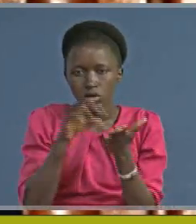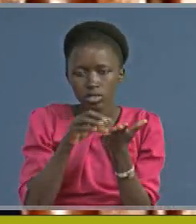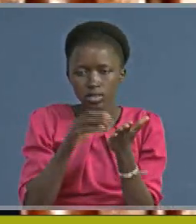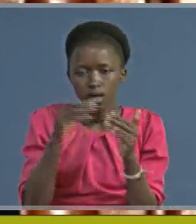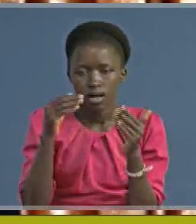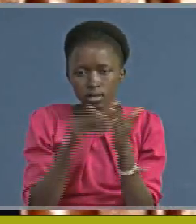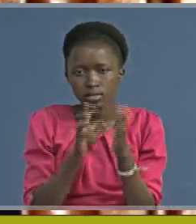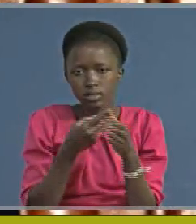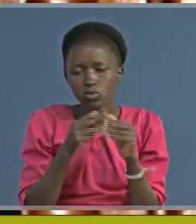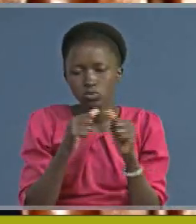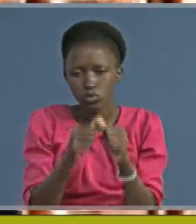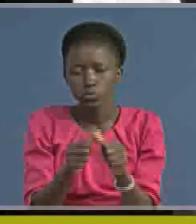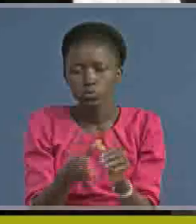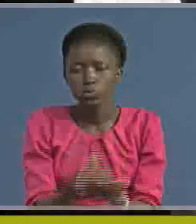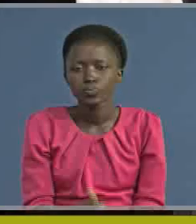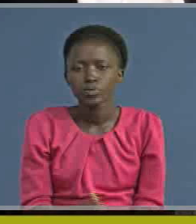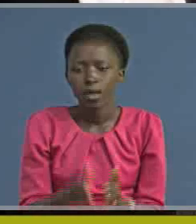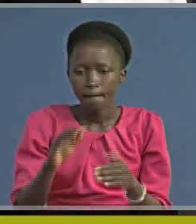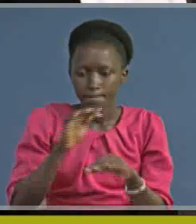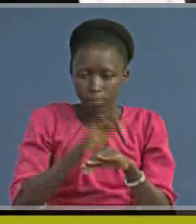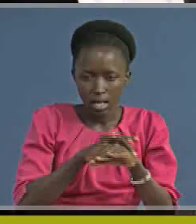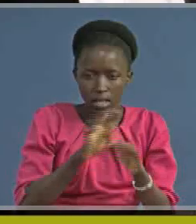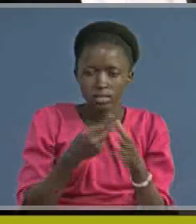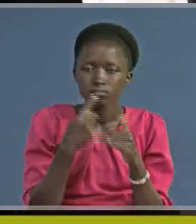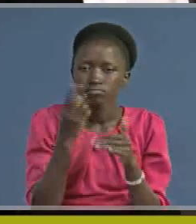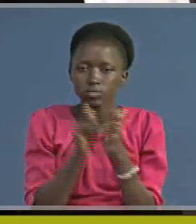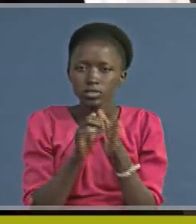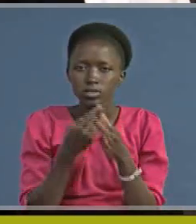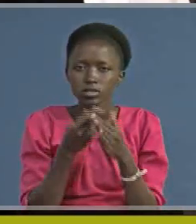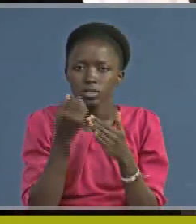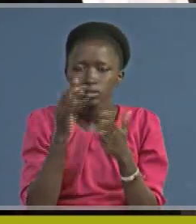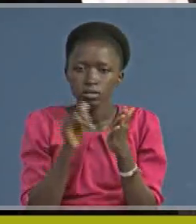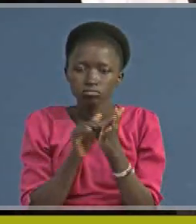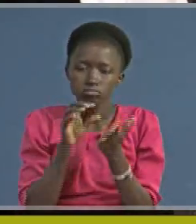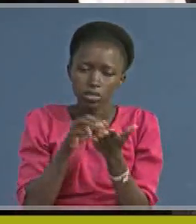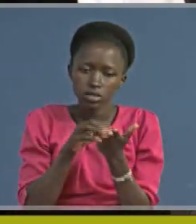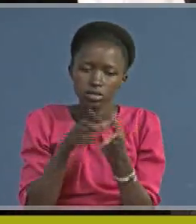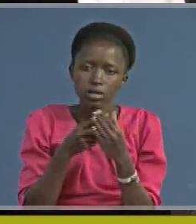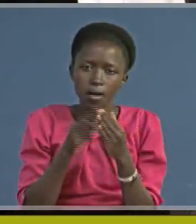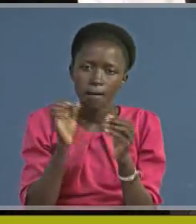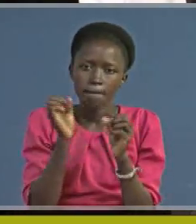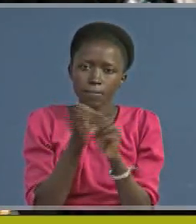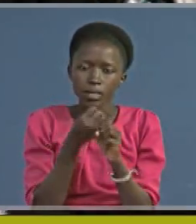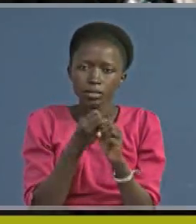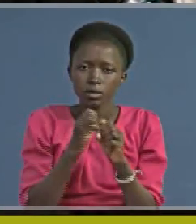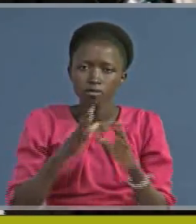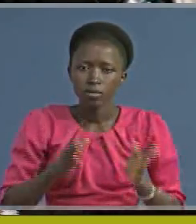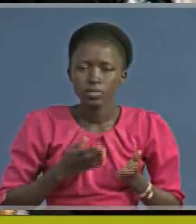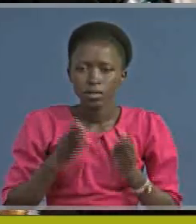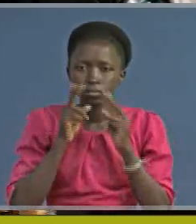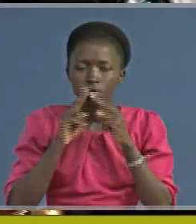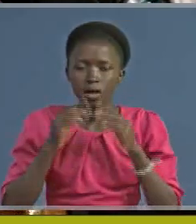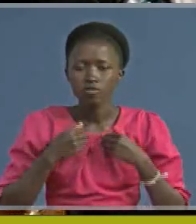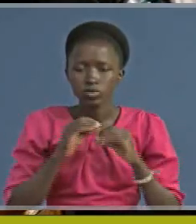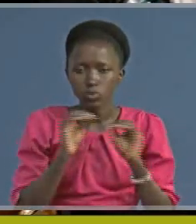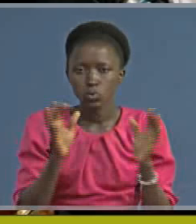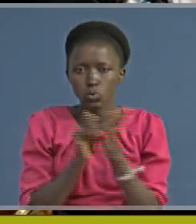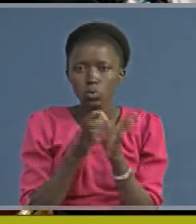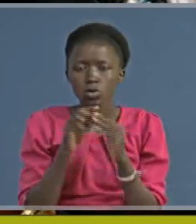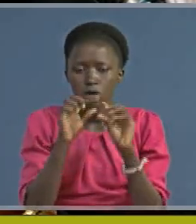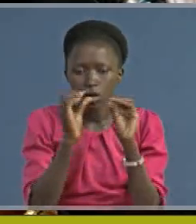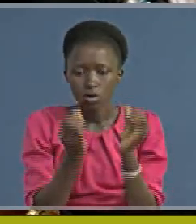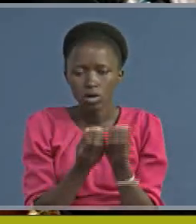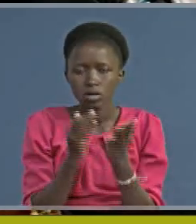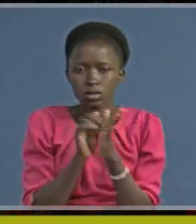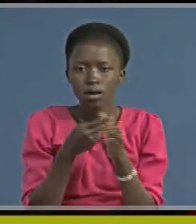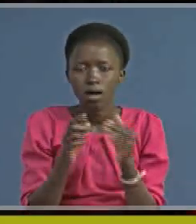dhidi yake ukiendeshwa. Awali alidai kuwa madai yanayomkabili yanakosesha familia yake amani. Kauli ya shirika